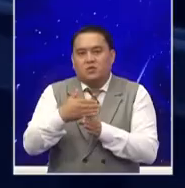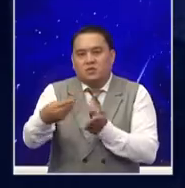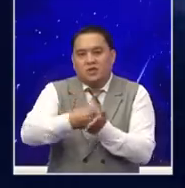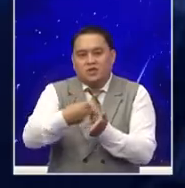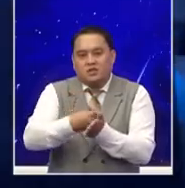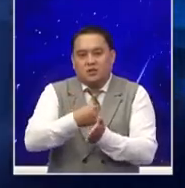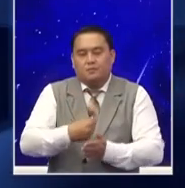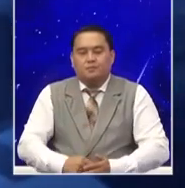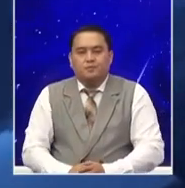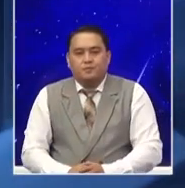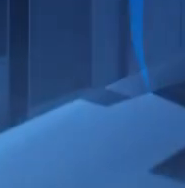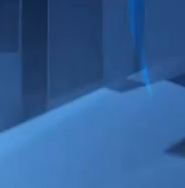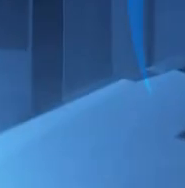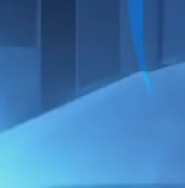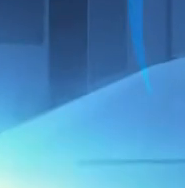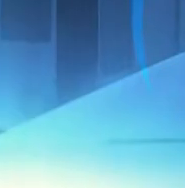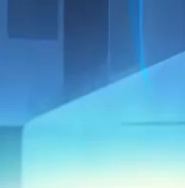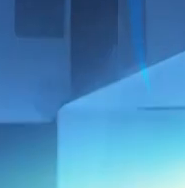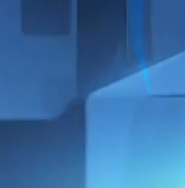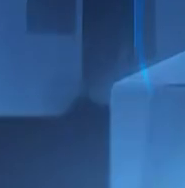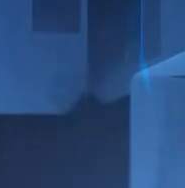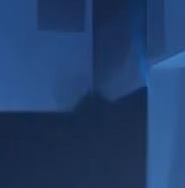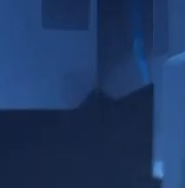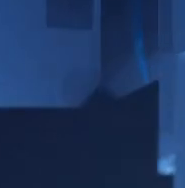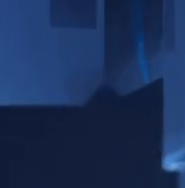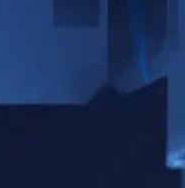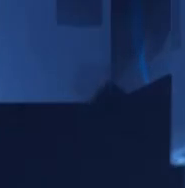отрасли. Алексей Цоя, Айдос Калиев, телеканал ЖТСУ.